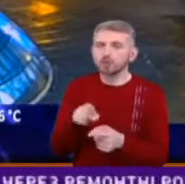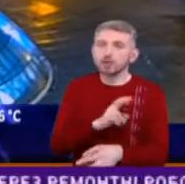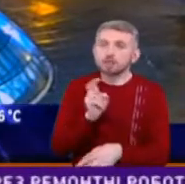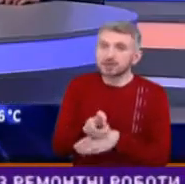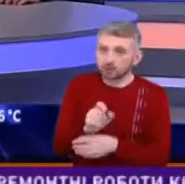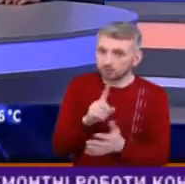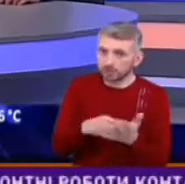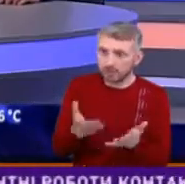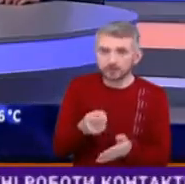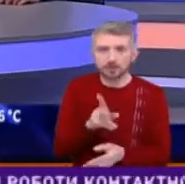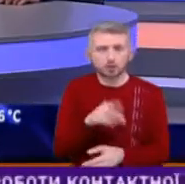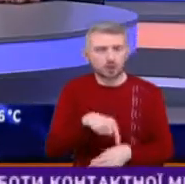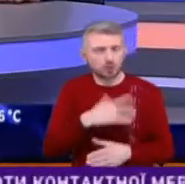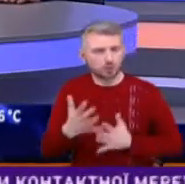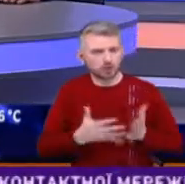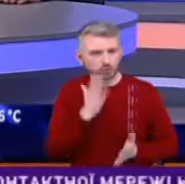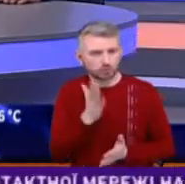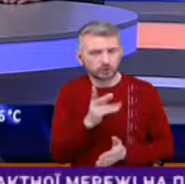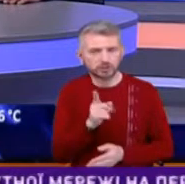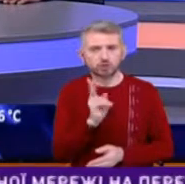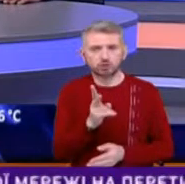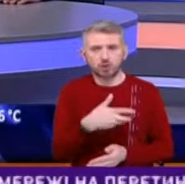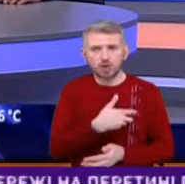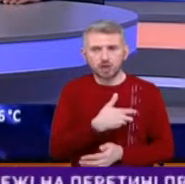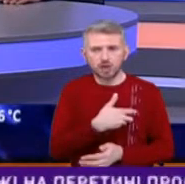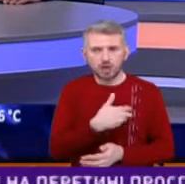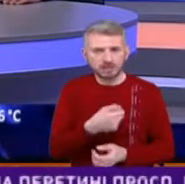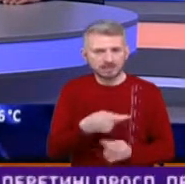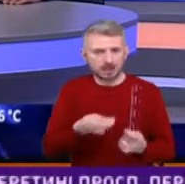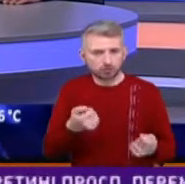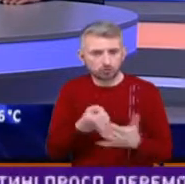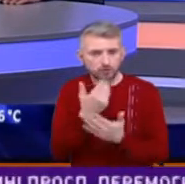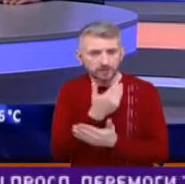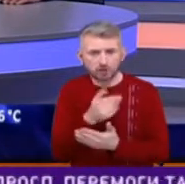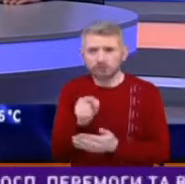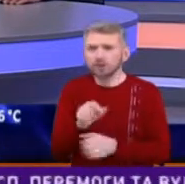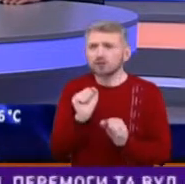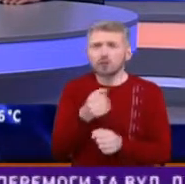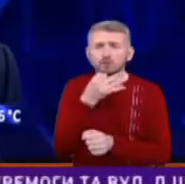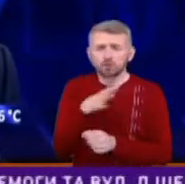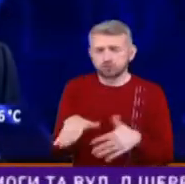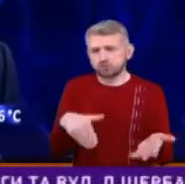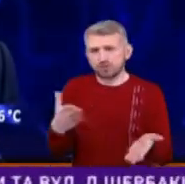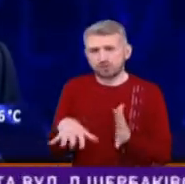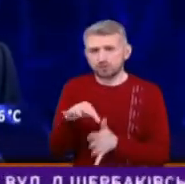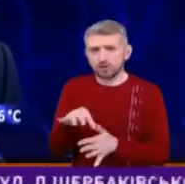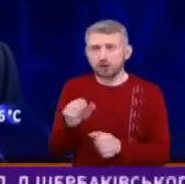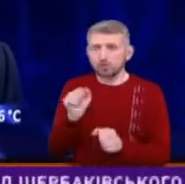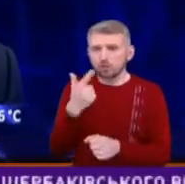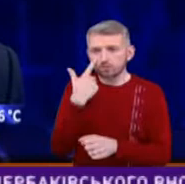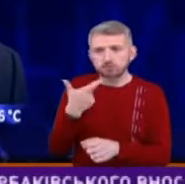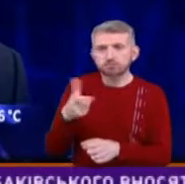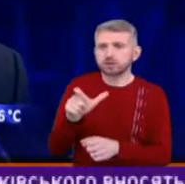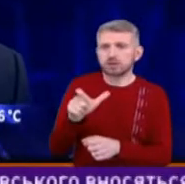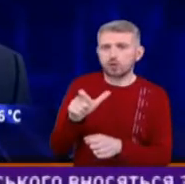це питання. Це ті, що емоційно будуть? Ті, що тягнуть, як сказала пані Олена, до останнього? Вони можуть піти в будь-який бік. Ну, переважно вони можуть піти в бік опозиції, але